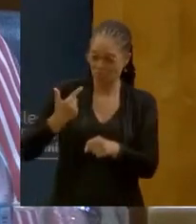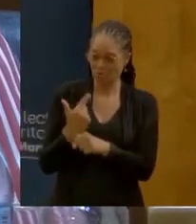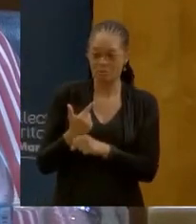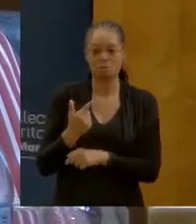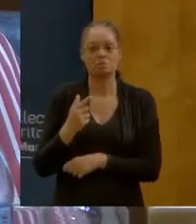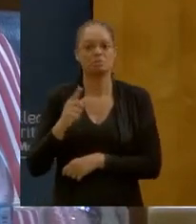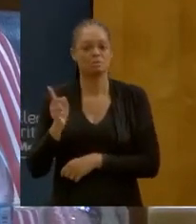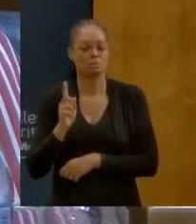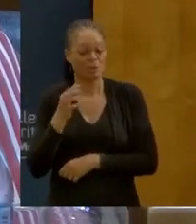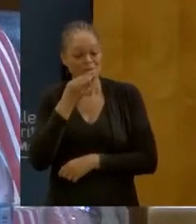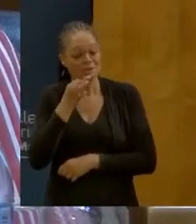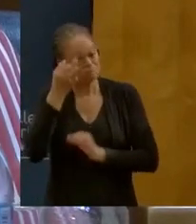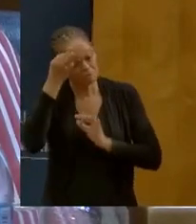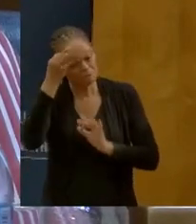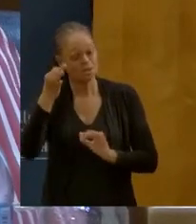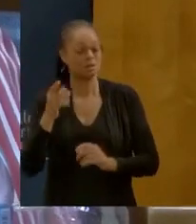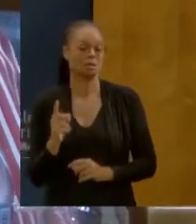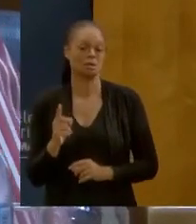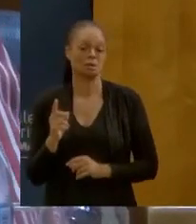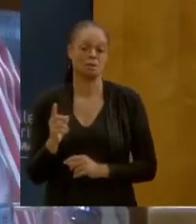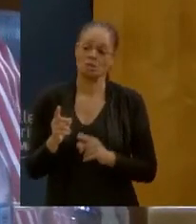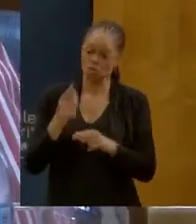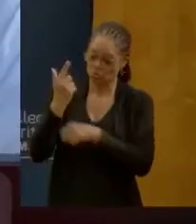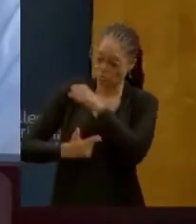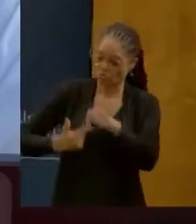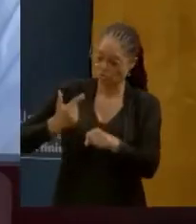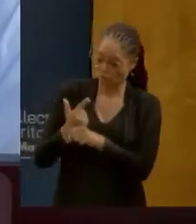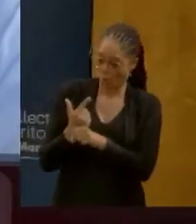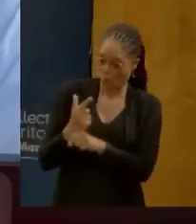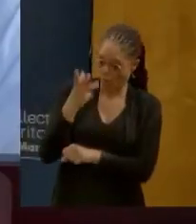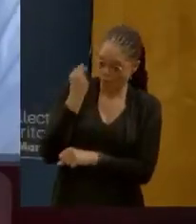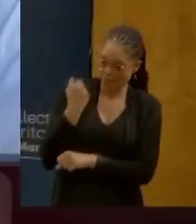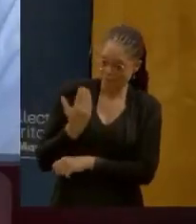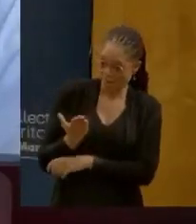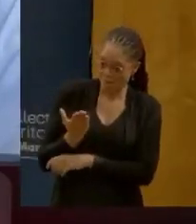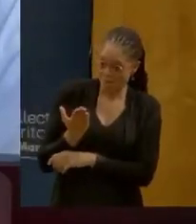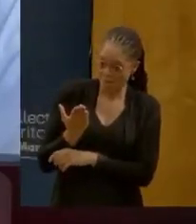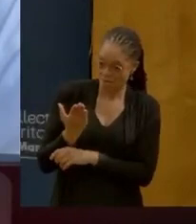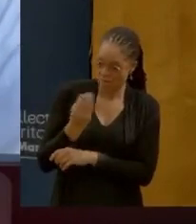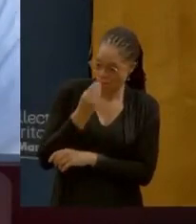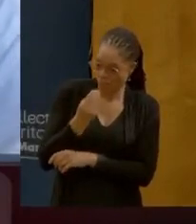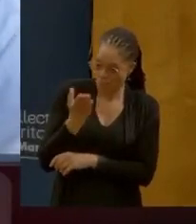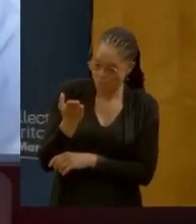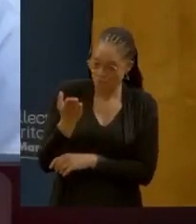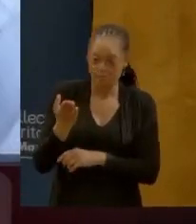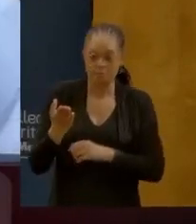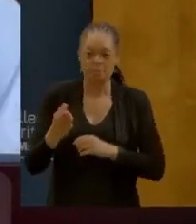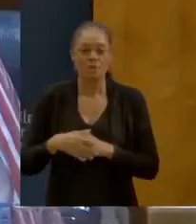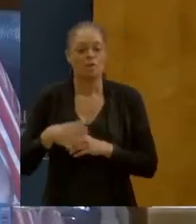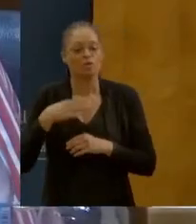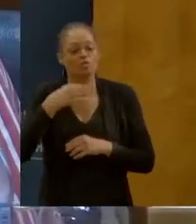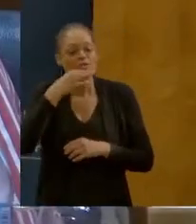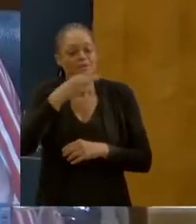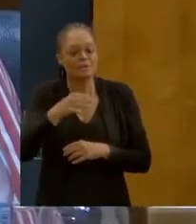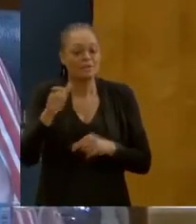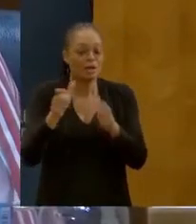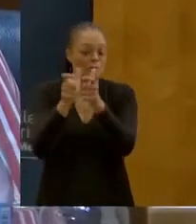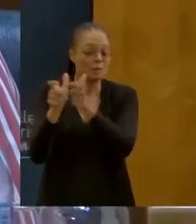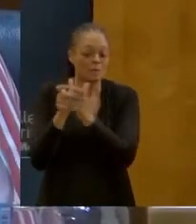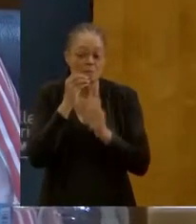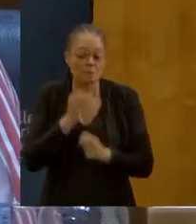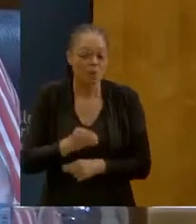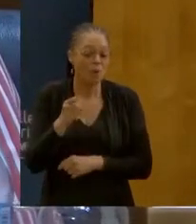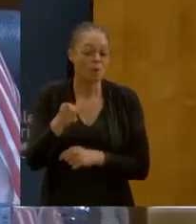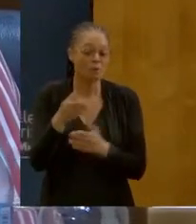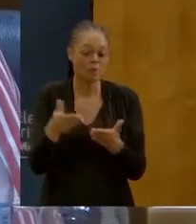suis précis. Hein. Ouais. 2 ans pour vous apercevoir que l'entreprise était en règle? Je vous dis que les entreprises étaient en règle et